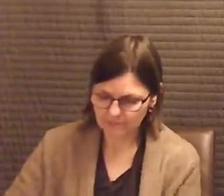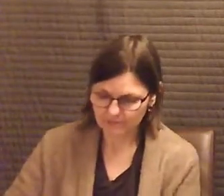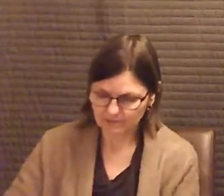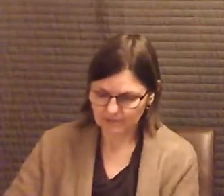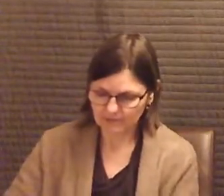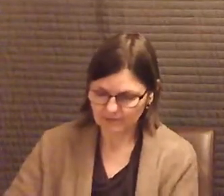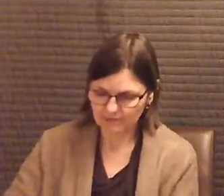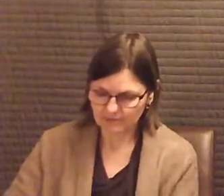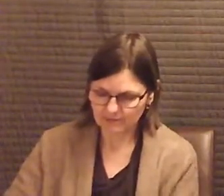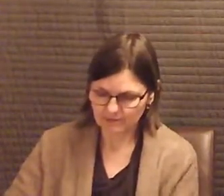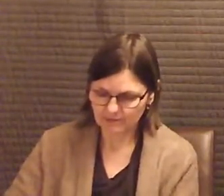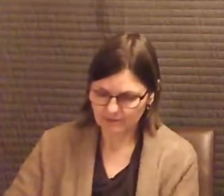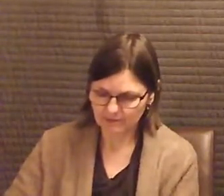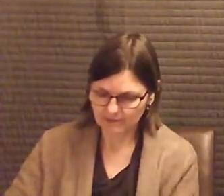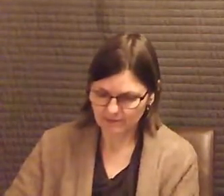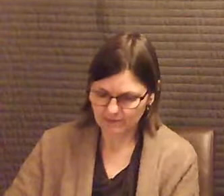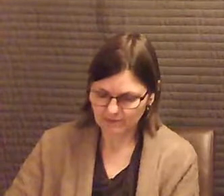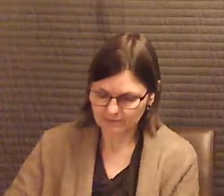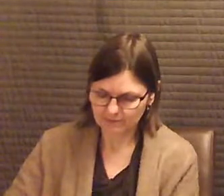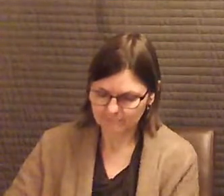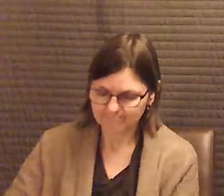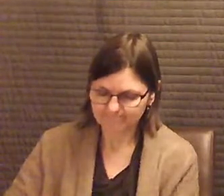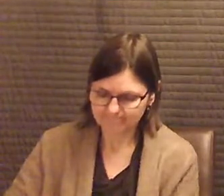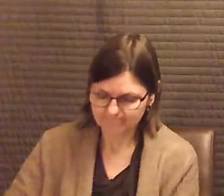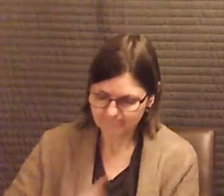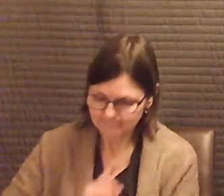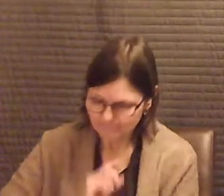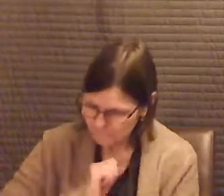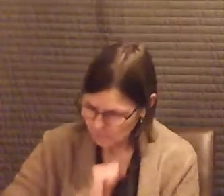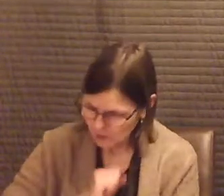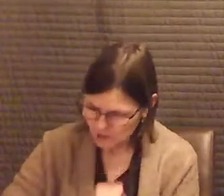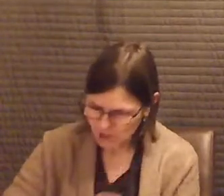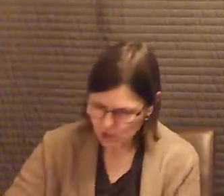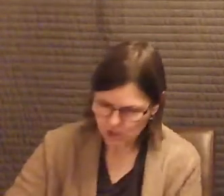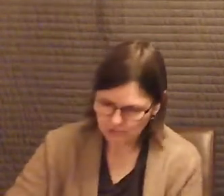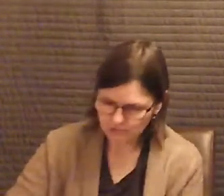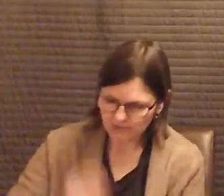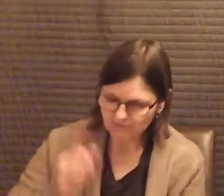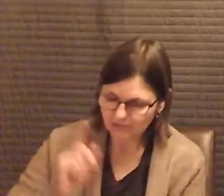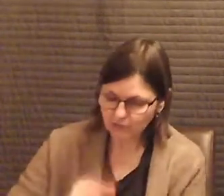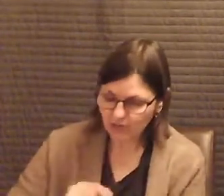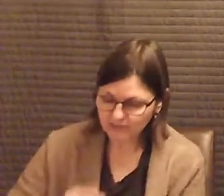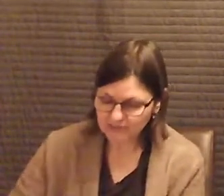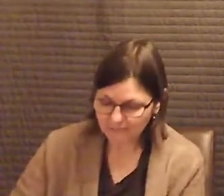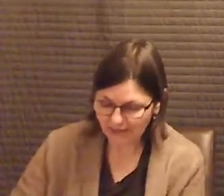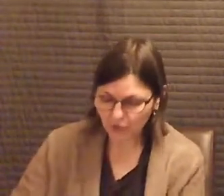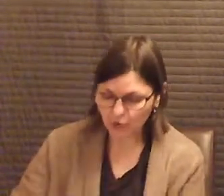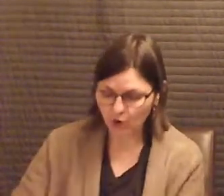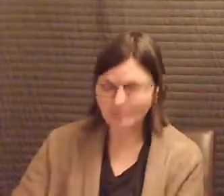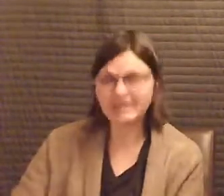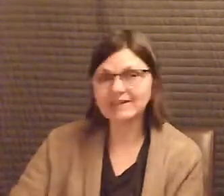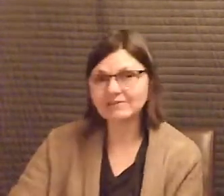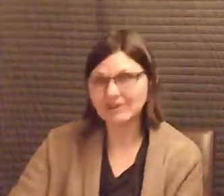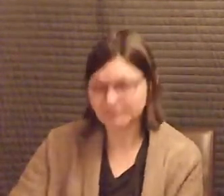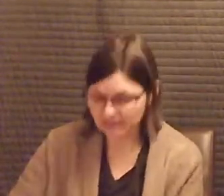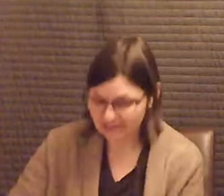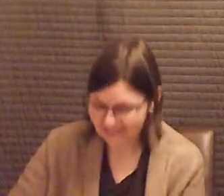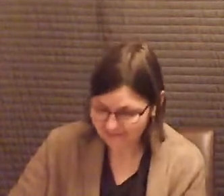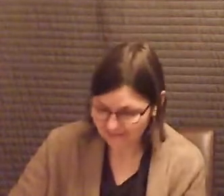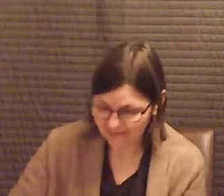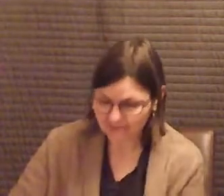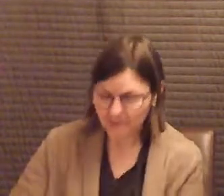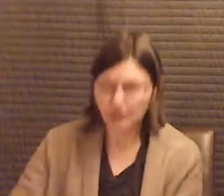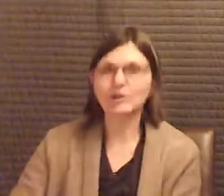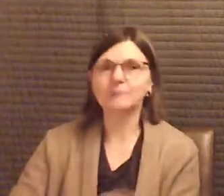games you in the way of randjes dus and you will not want johannes is bijne gekomen in de weg van de